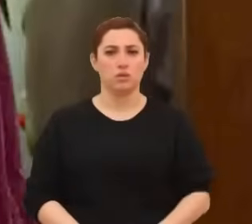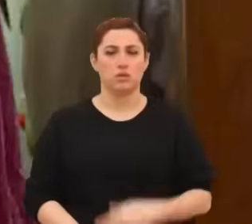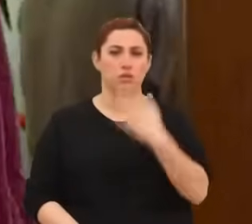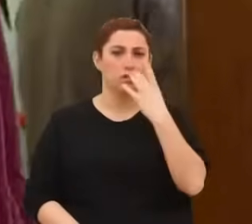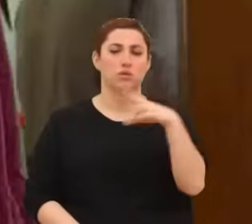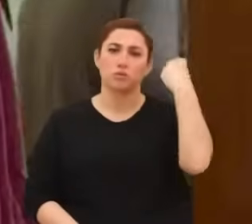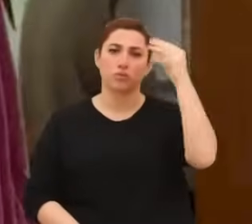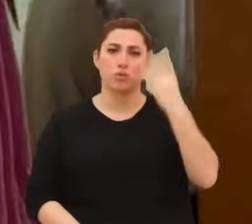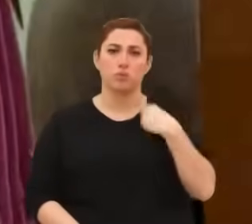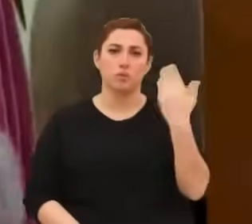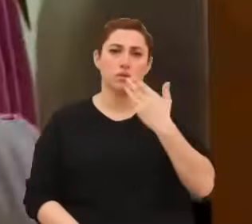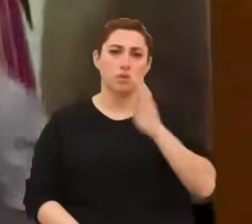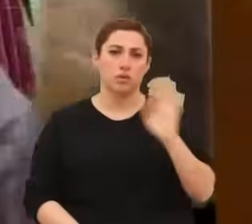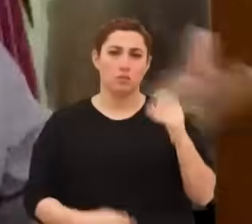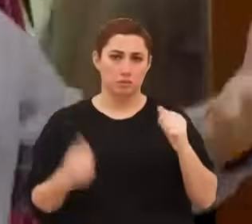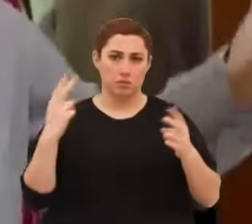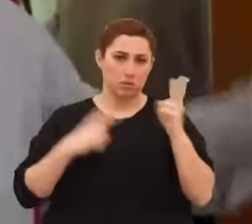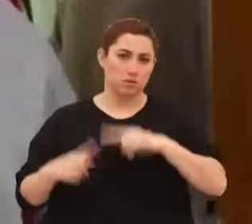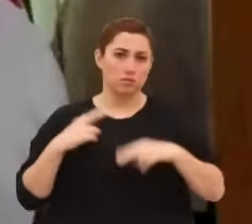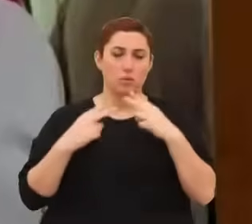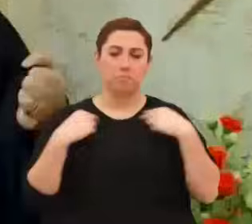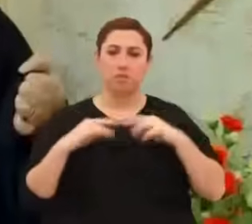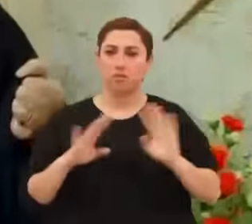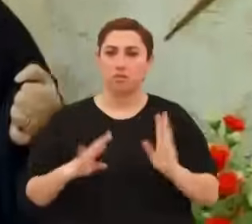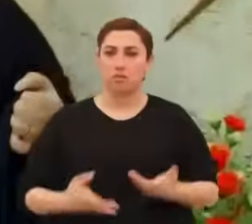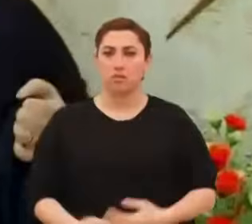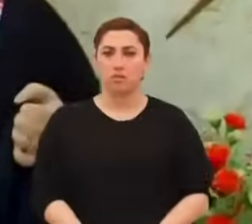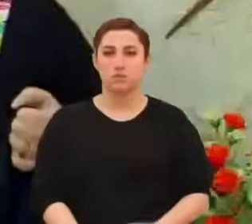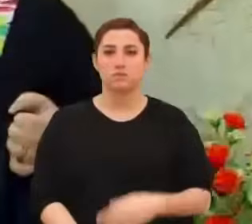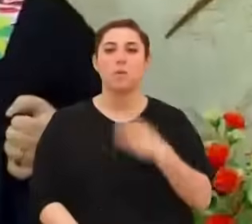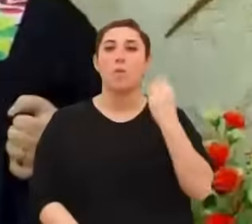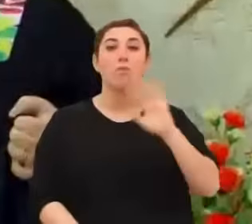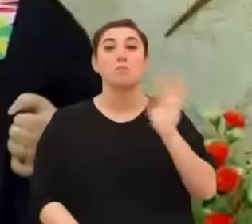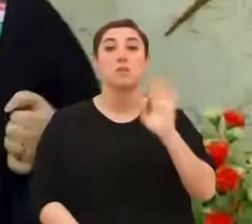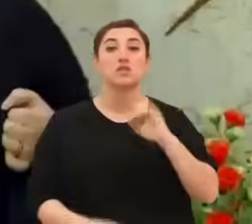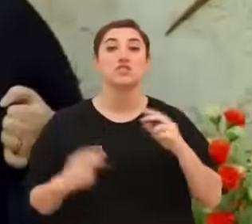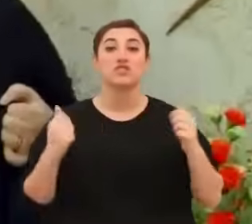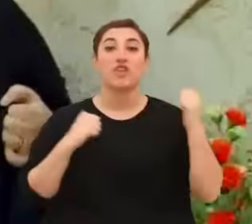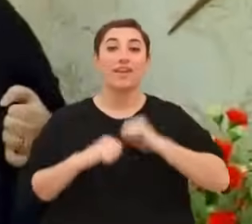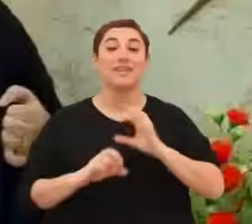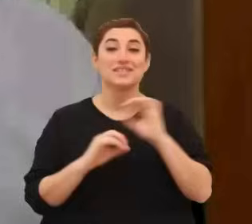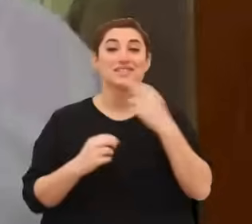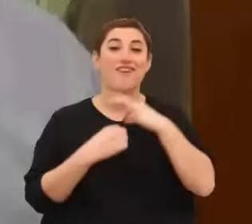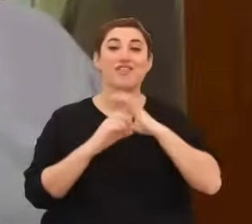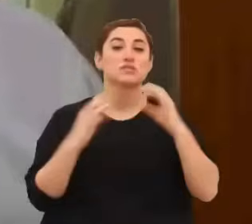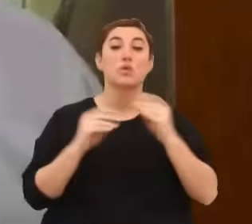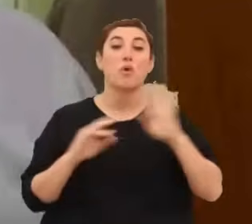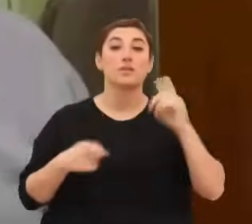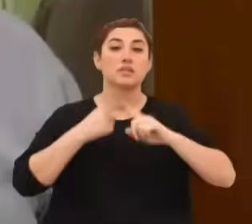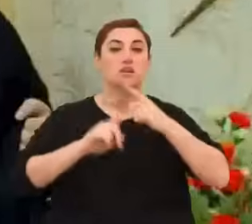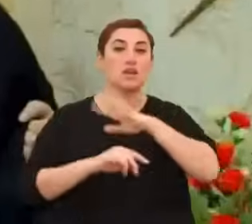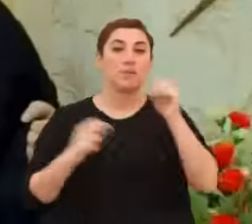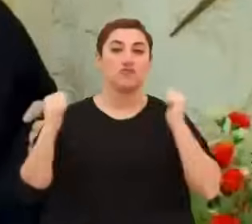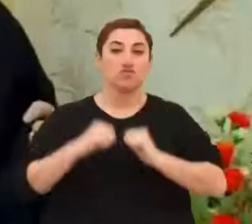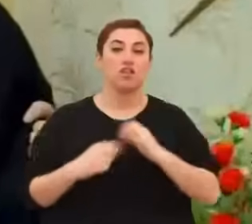Alt tarafı muhtar olduk gidiyoruz işte. Giyindim, gömlek falan yeter. Olur, olmaz. Ceketsiz, kravatsız olmaz. Siyasetçiler